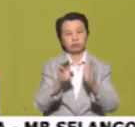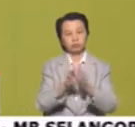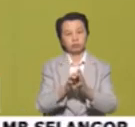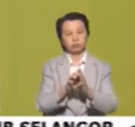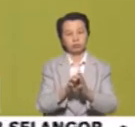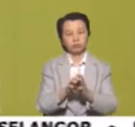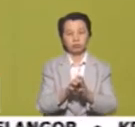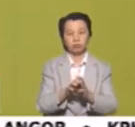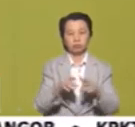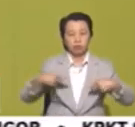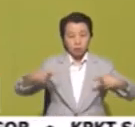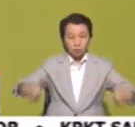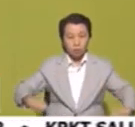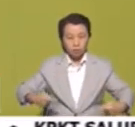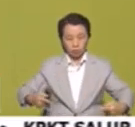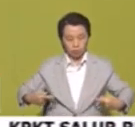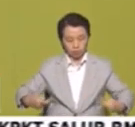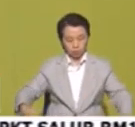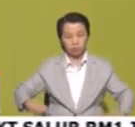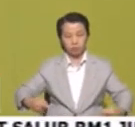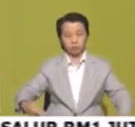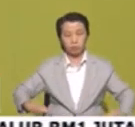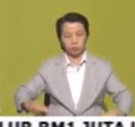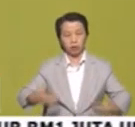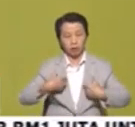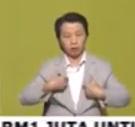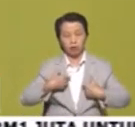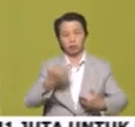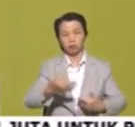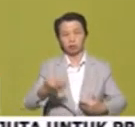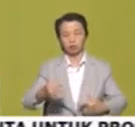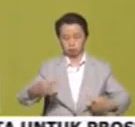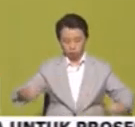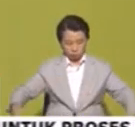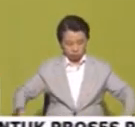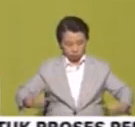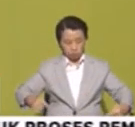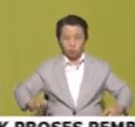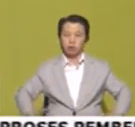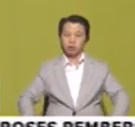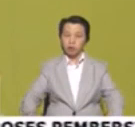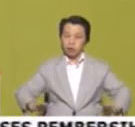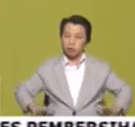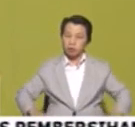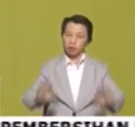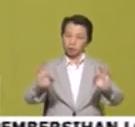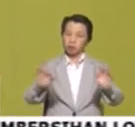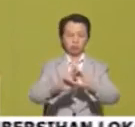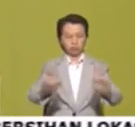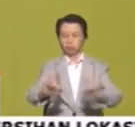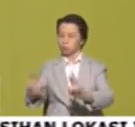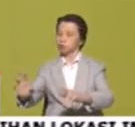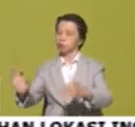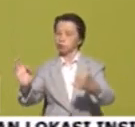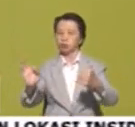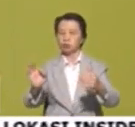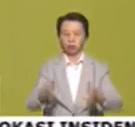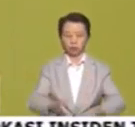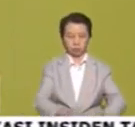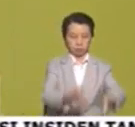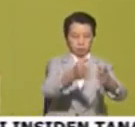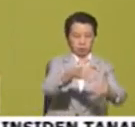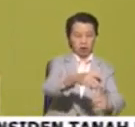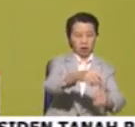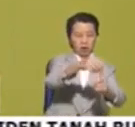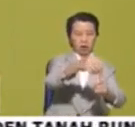kursi roda, kemudahan hand sanitizer di setiap saluran-saluran yang disediakan. Okey, juga ada saluran khas untuk